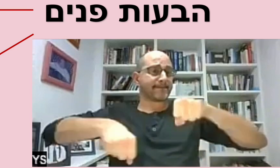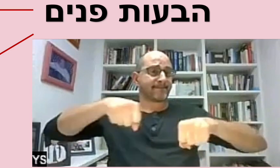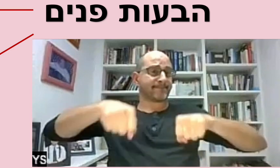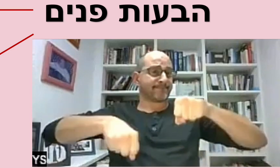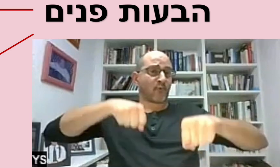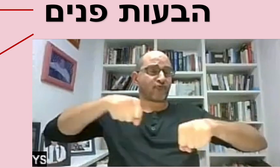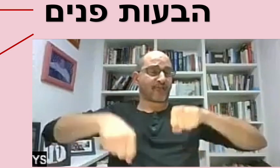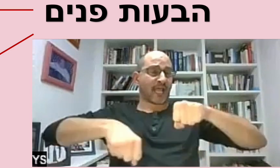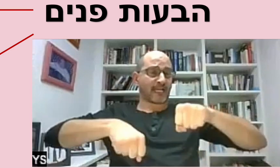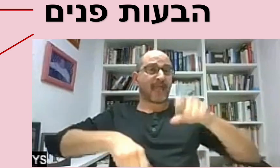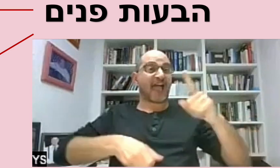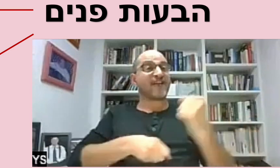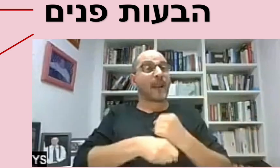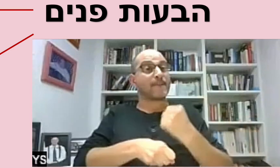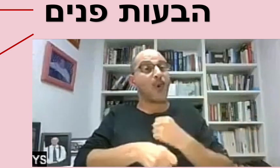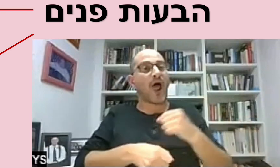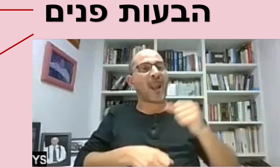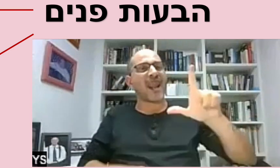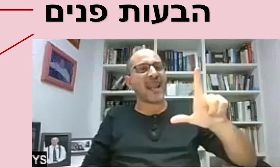אופניים.